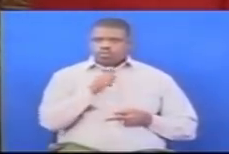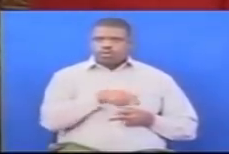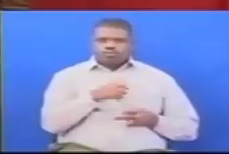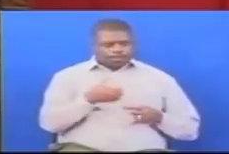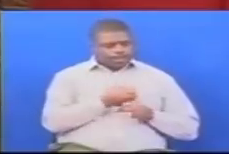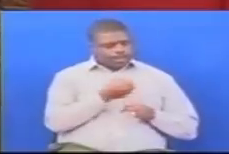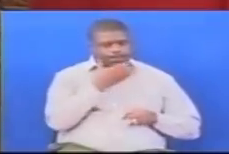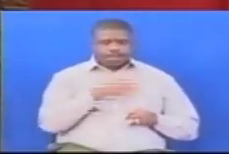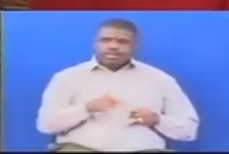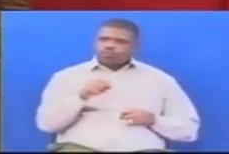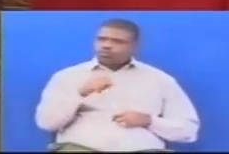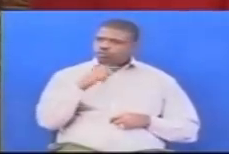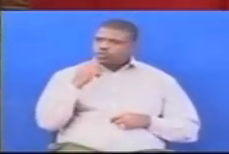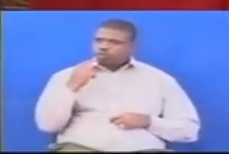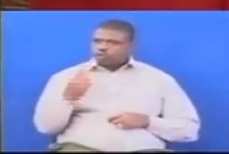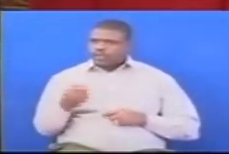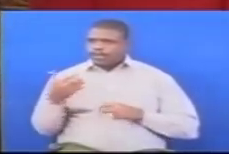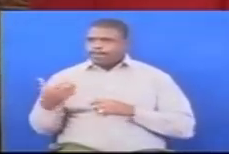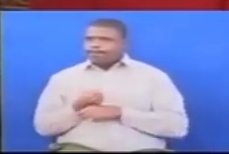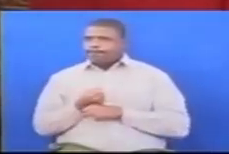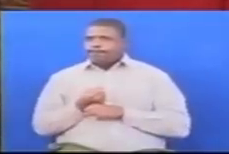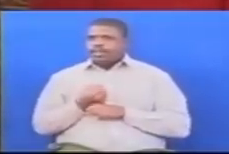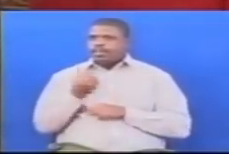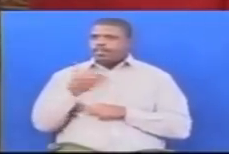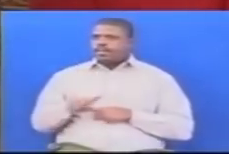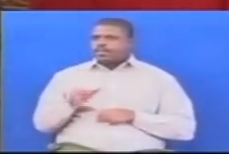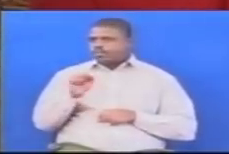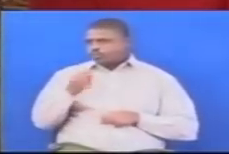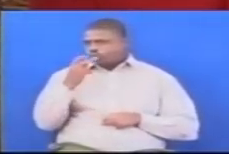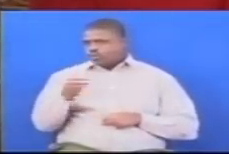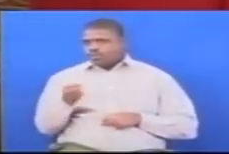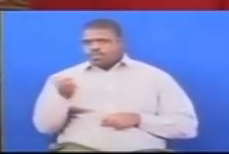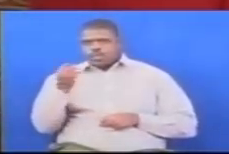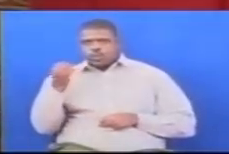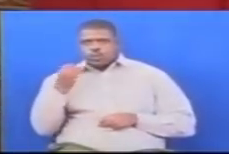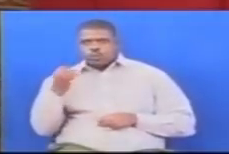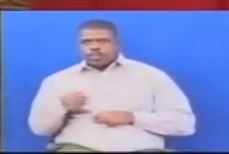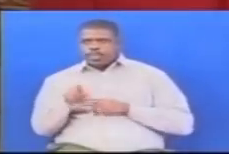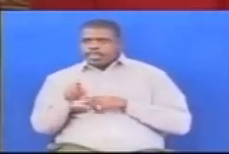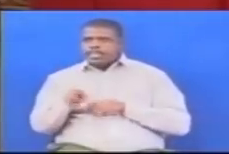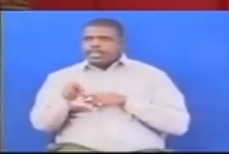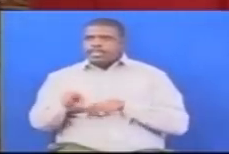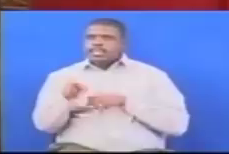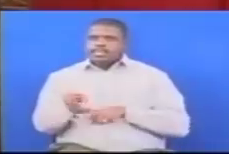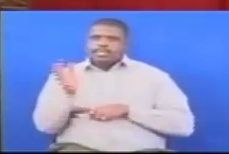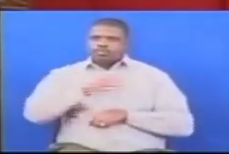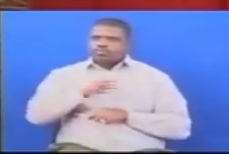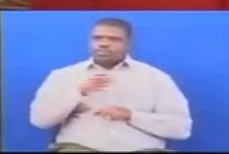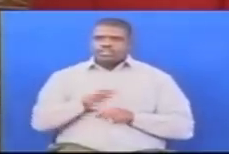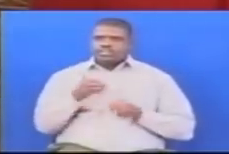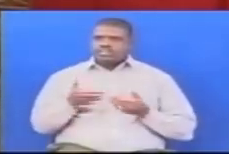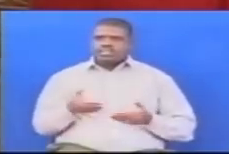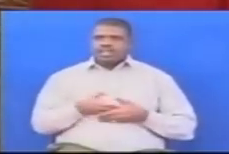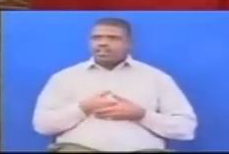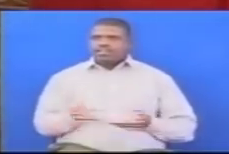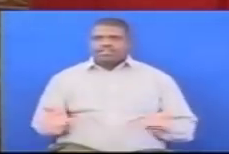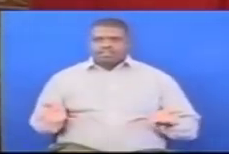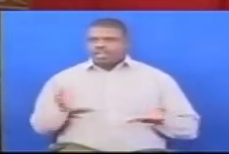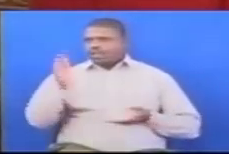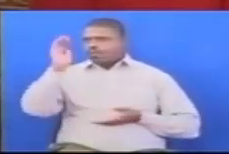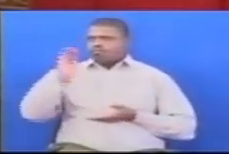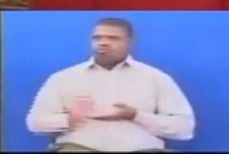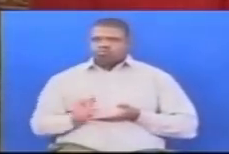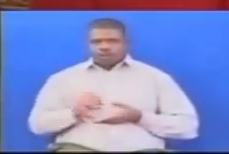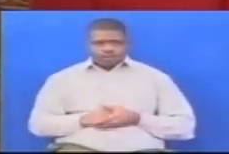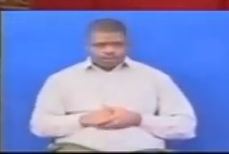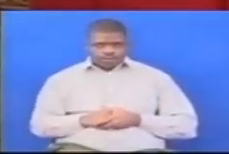ya kutosha, watu wanapata maji, na ndio maana unakuta magonjwa yale nyemelezi ya siku nyingi sasa hivi yamepungua.